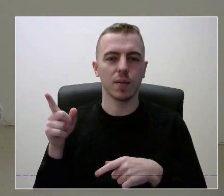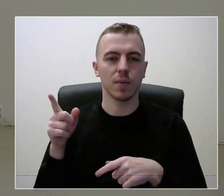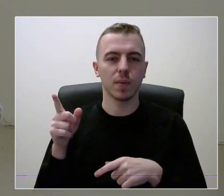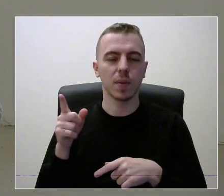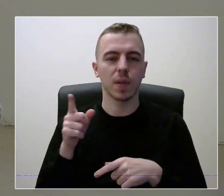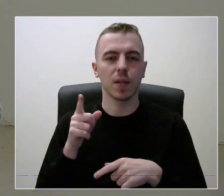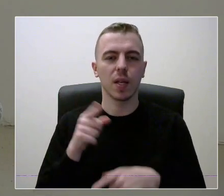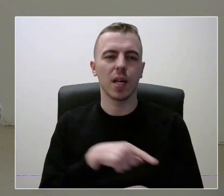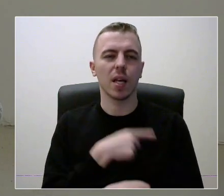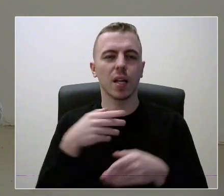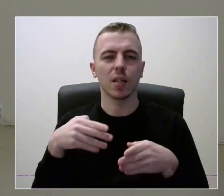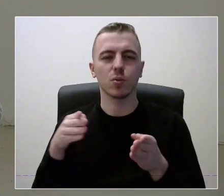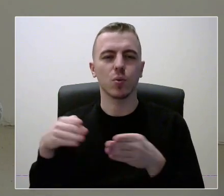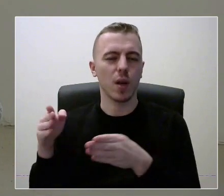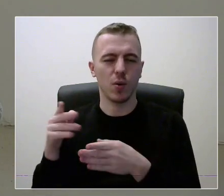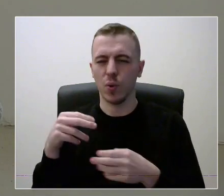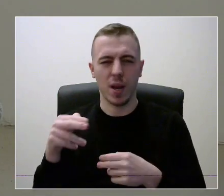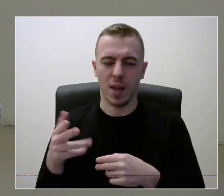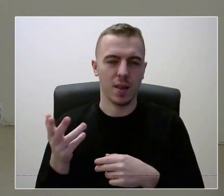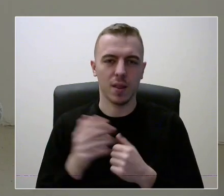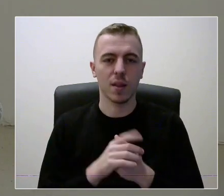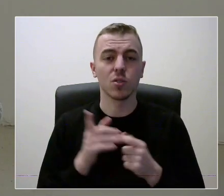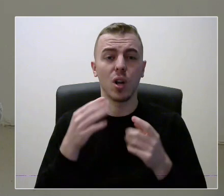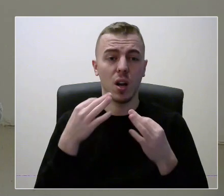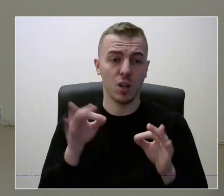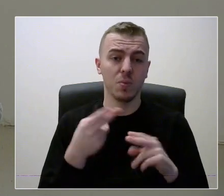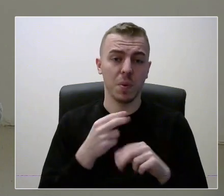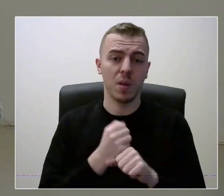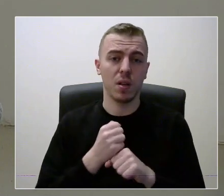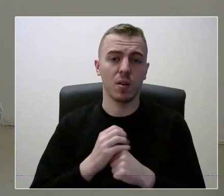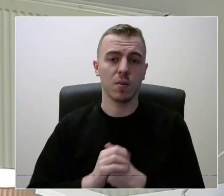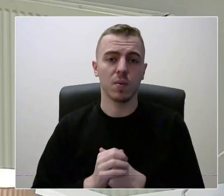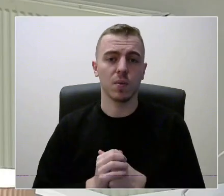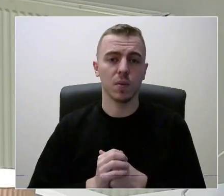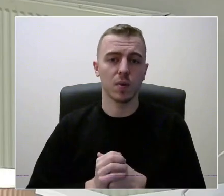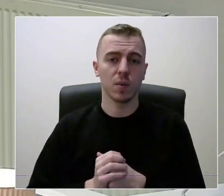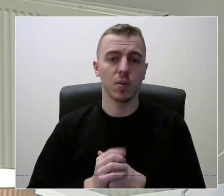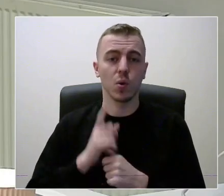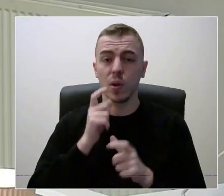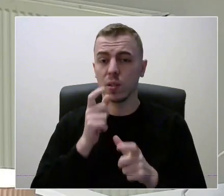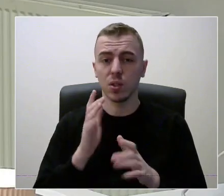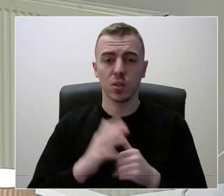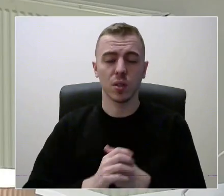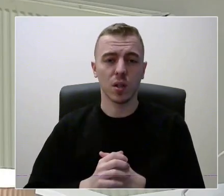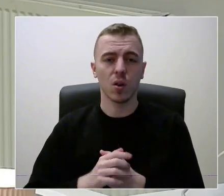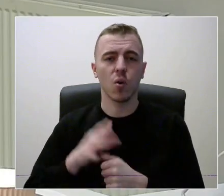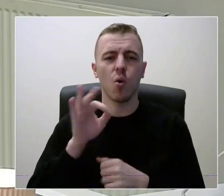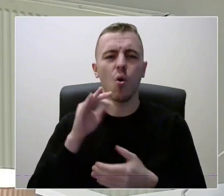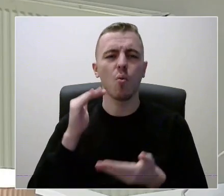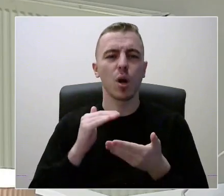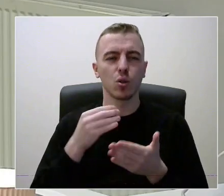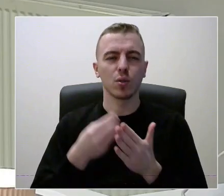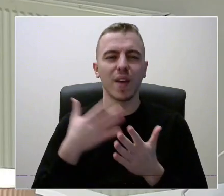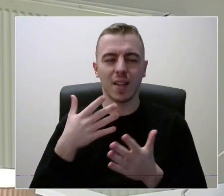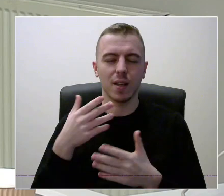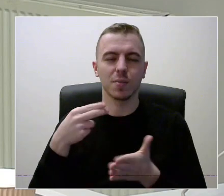kelių arba sudėtingesnių kelių. Tai yra taip leidžiama, tai yra taip įdaroma. Norit replikuoti, prašau? Dėl mažos vertės pirkimų.